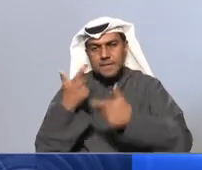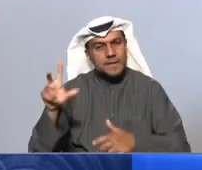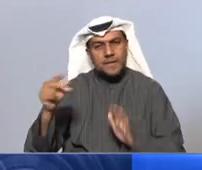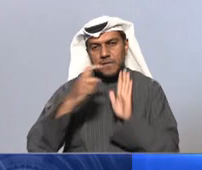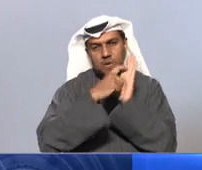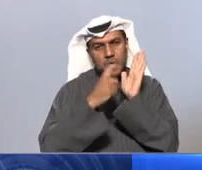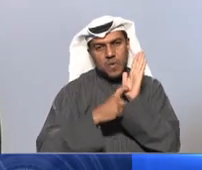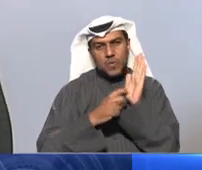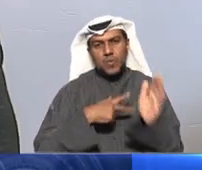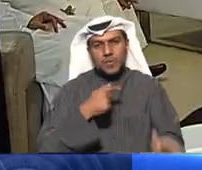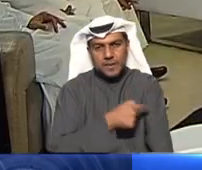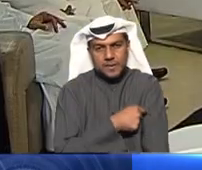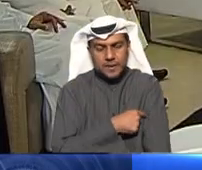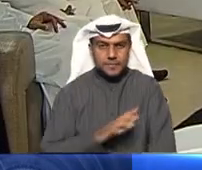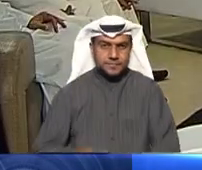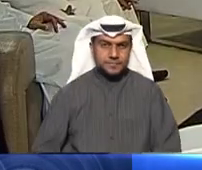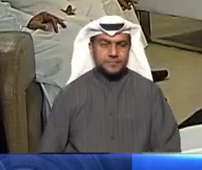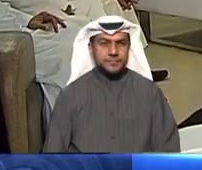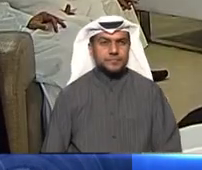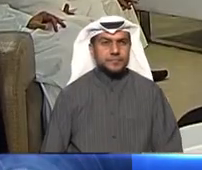الصحة.